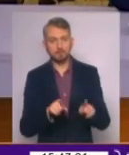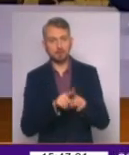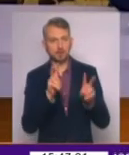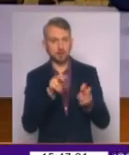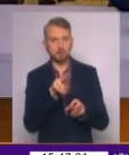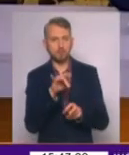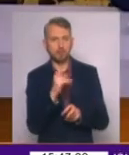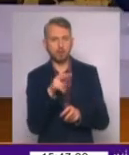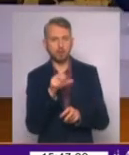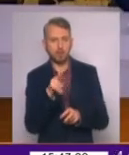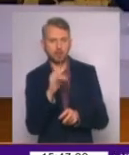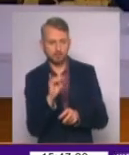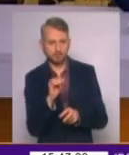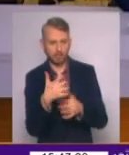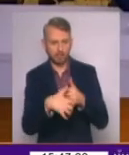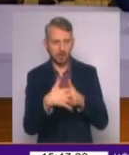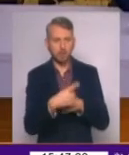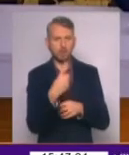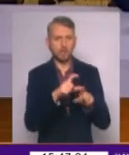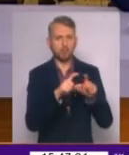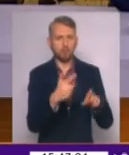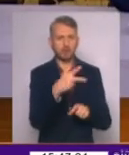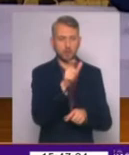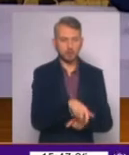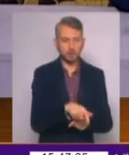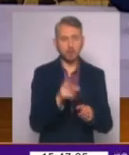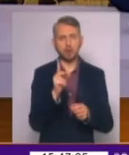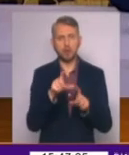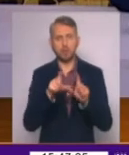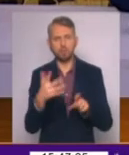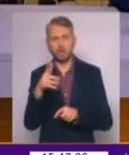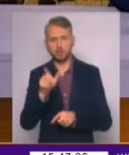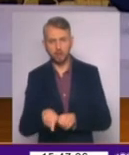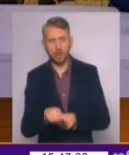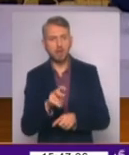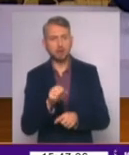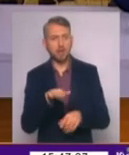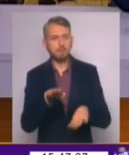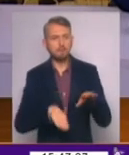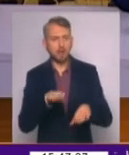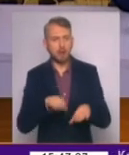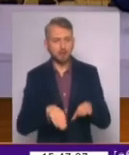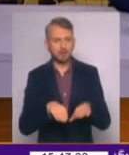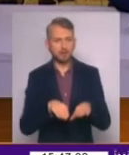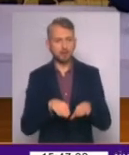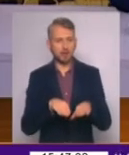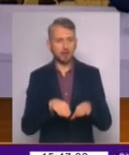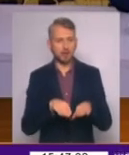прокладки. На одній компанії 3 людини, на другій компанії 5 людей, на балансі садова тачка